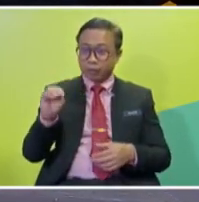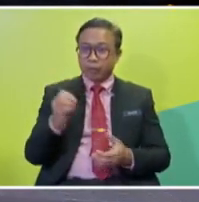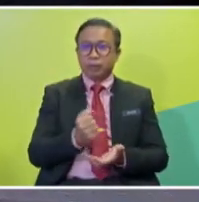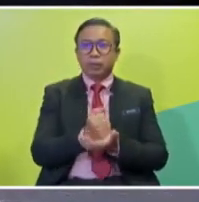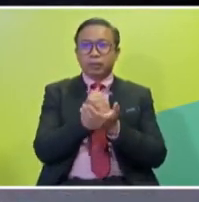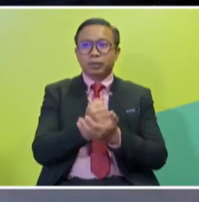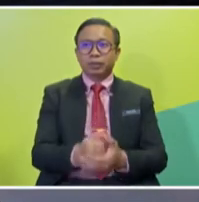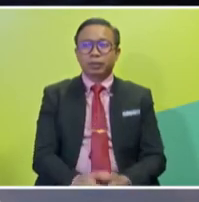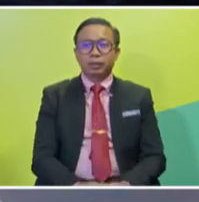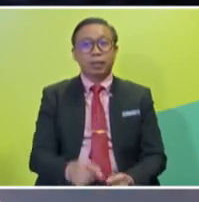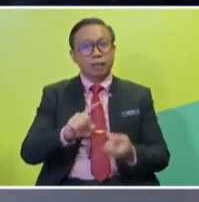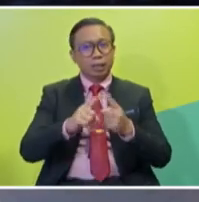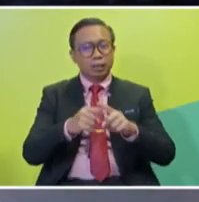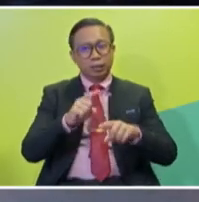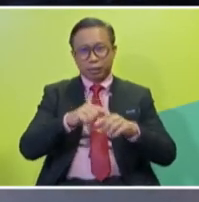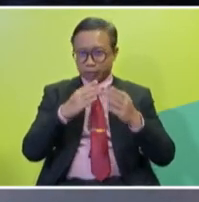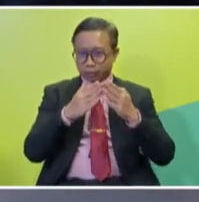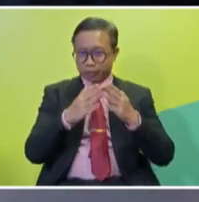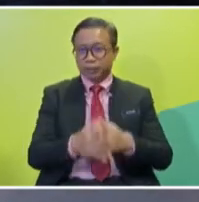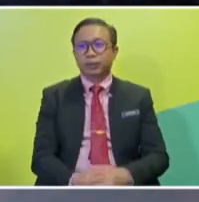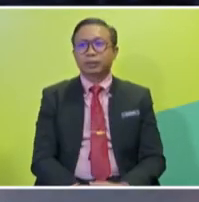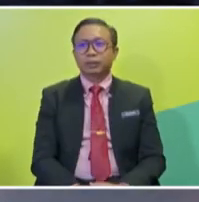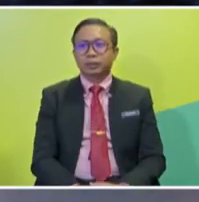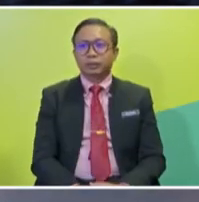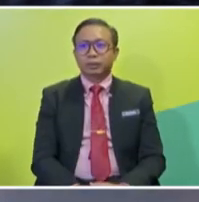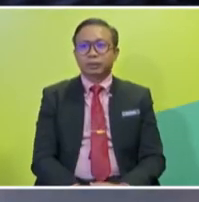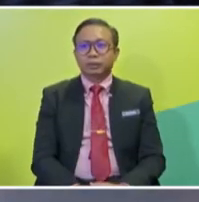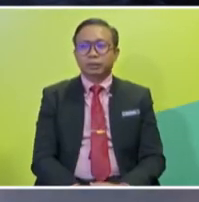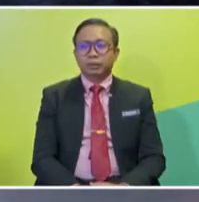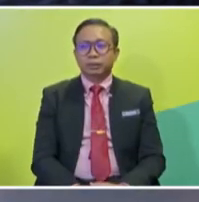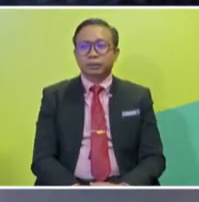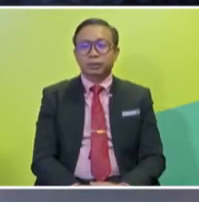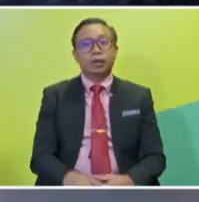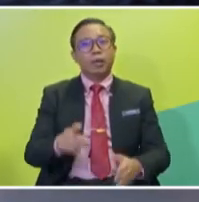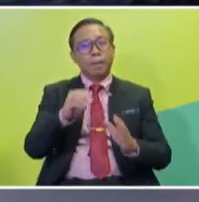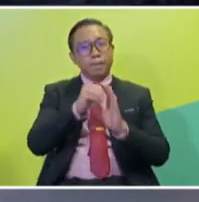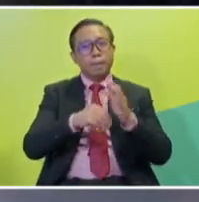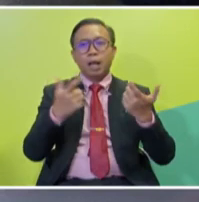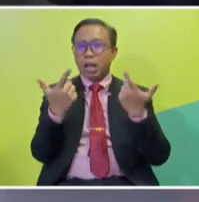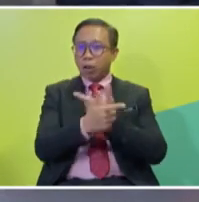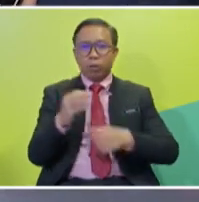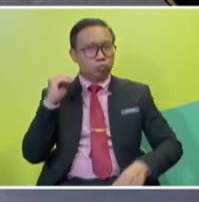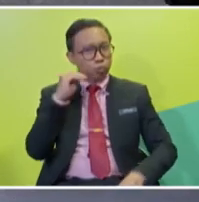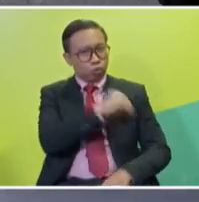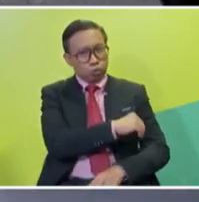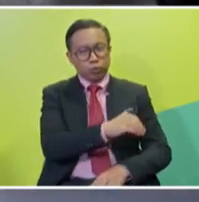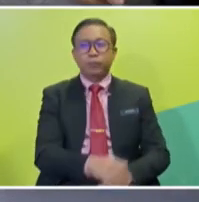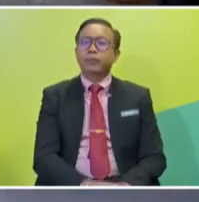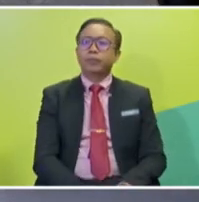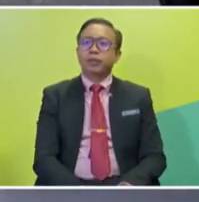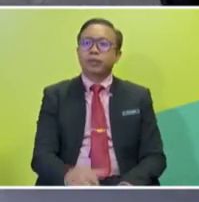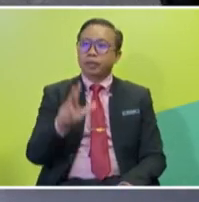ada juga kawan-kawan saya di rumah oke kita terima nanti jawabannya melawan musuhnya oke yang